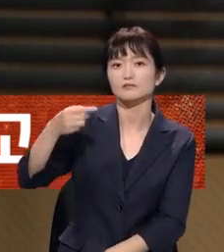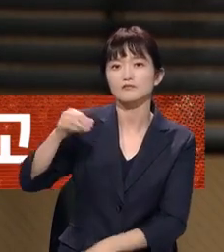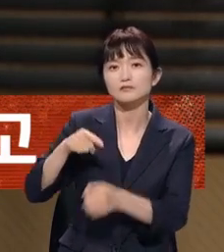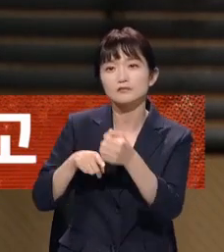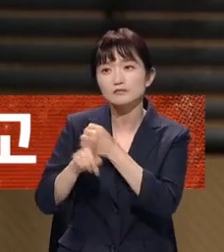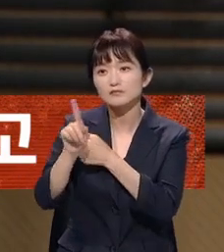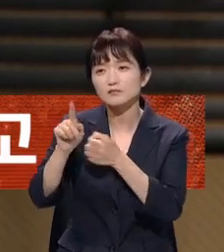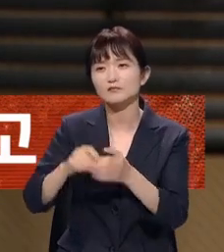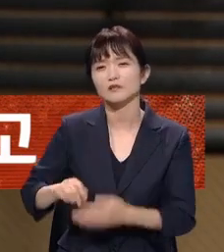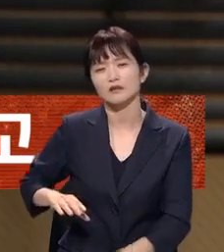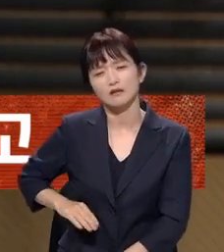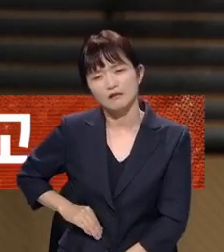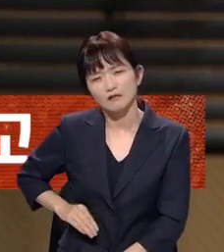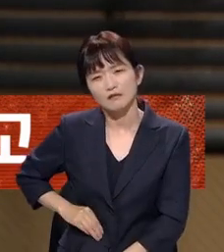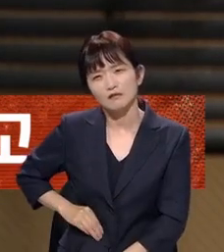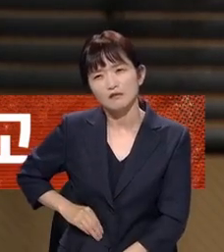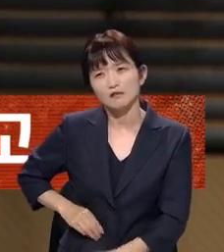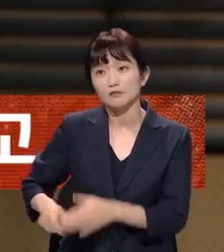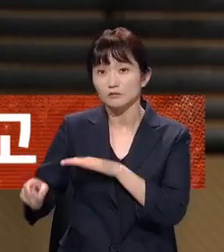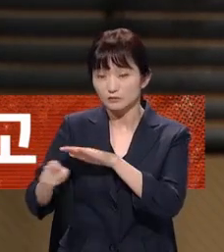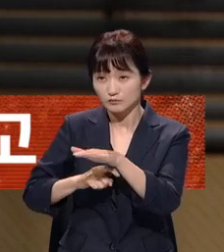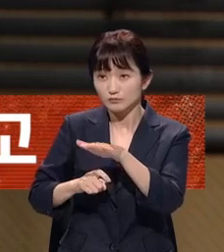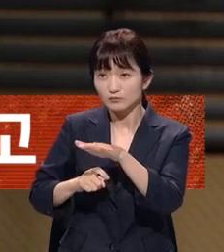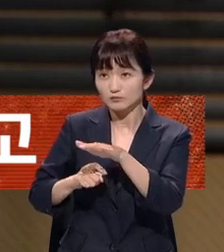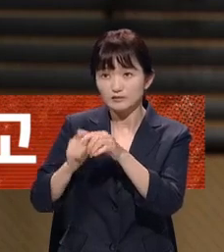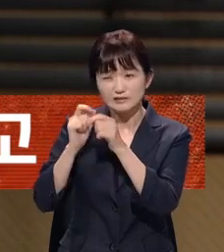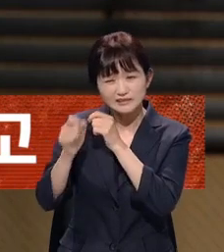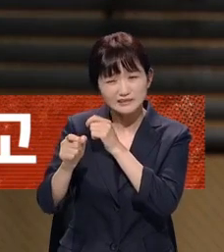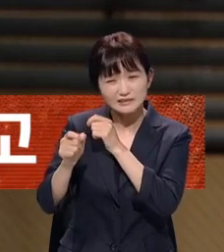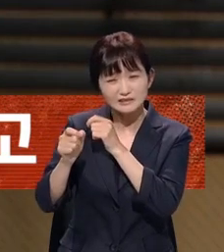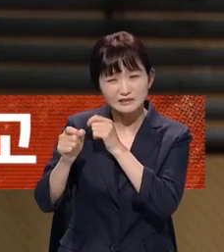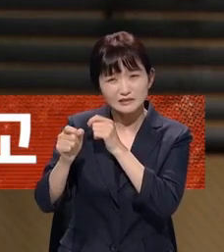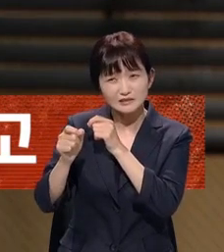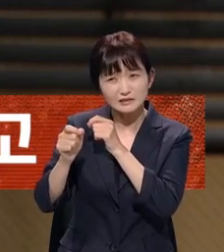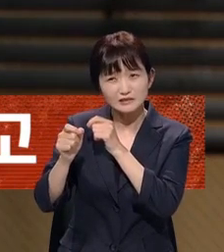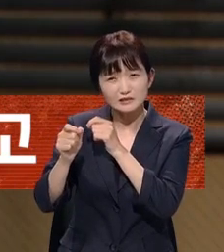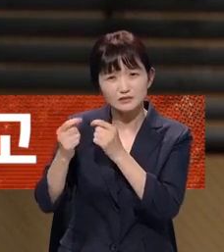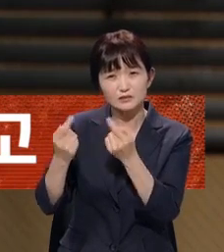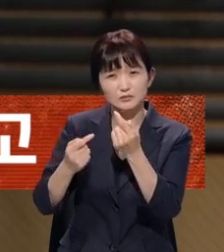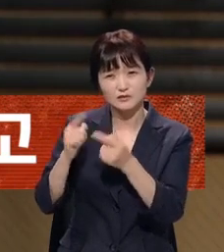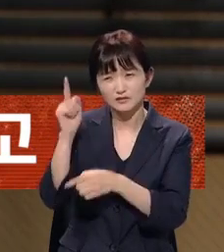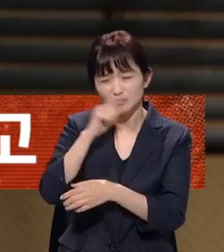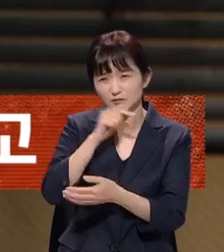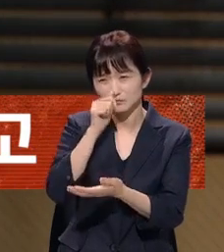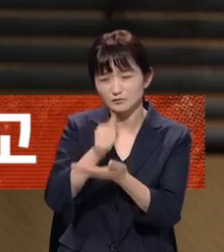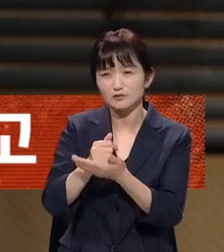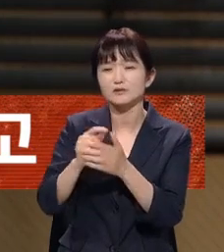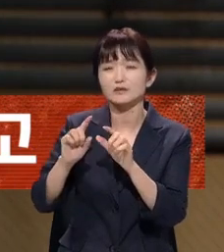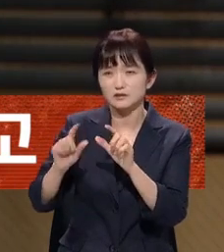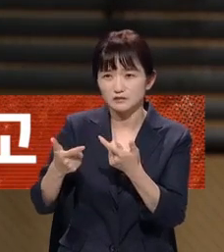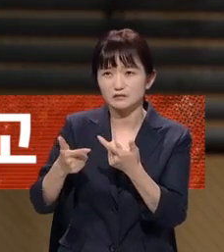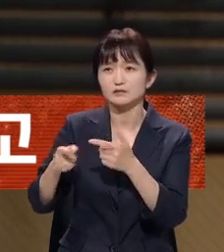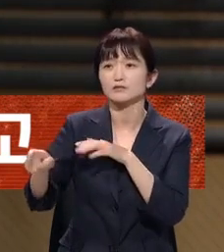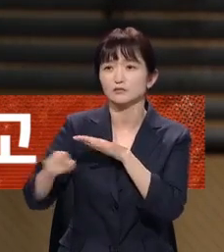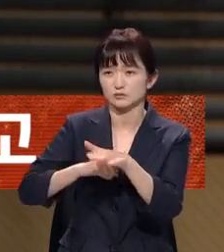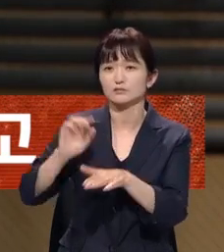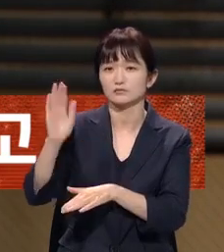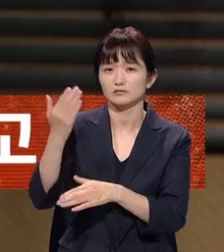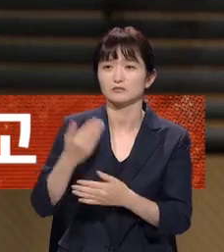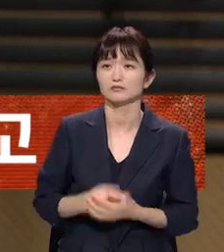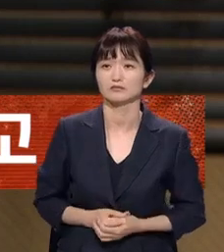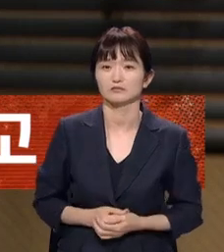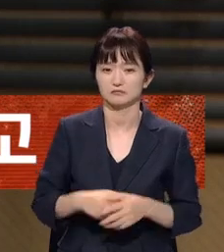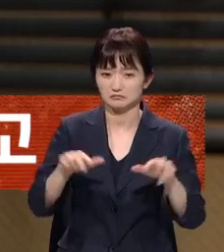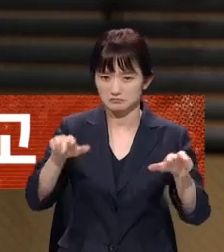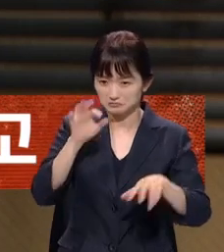배가 고프고 이럴 때 절도 했는 거 사기보다는 나쁜 범죄가 아니다라고 해서 절도가 된 거거든요 근데 지금 보면